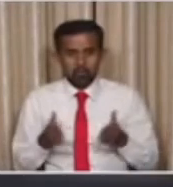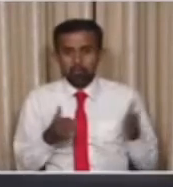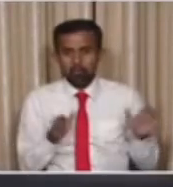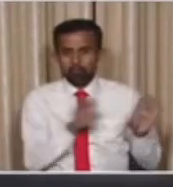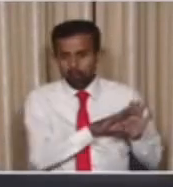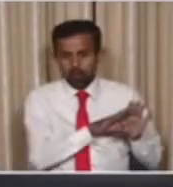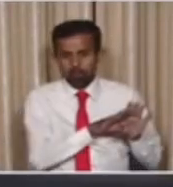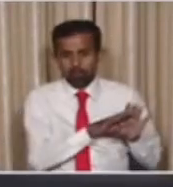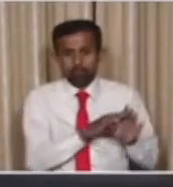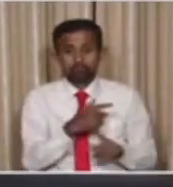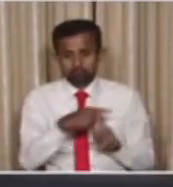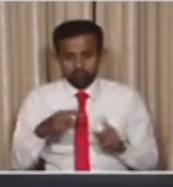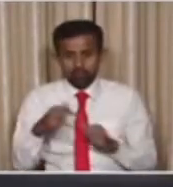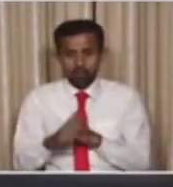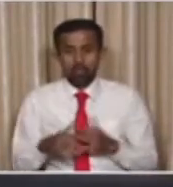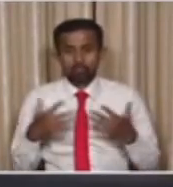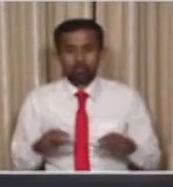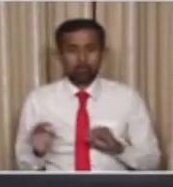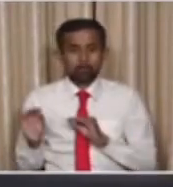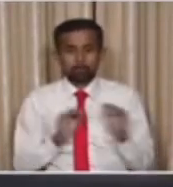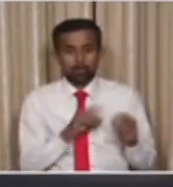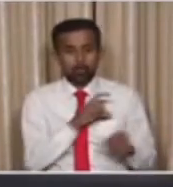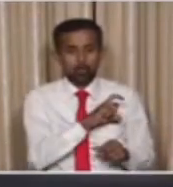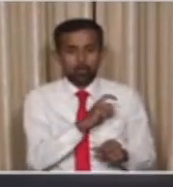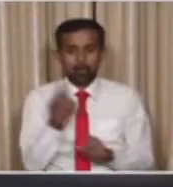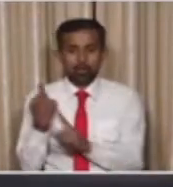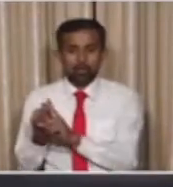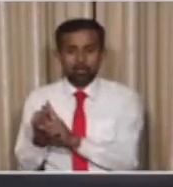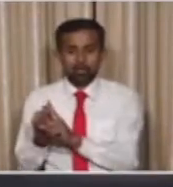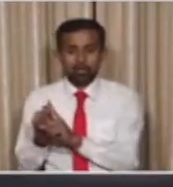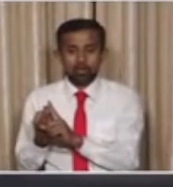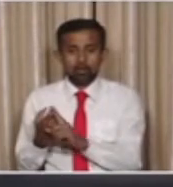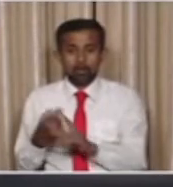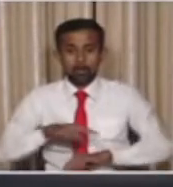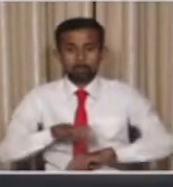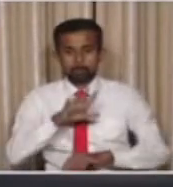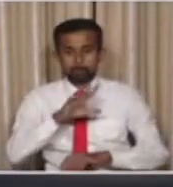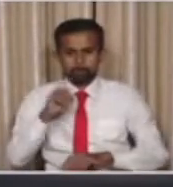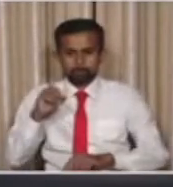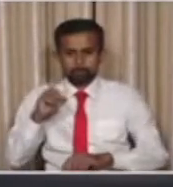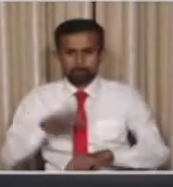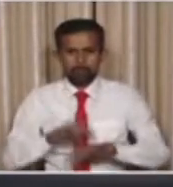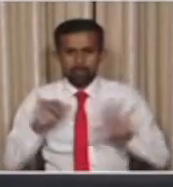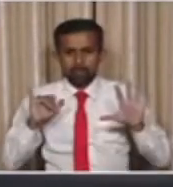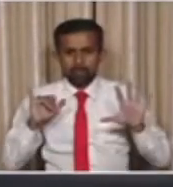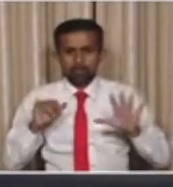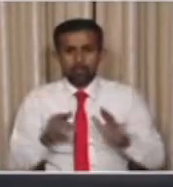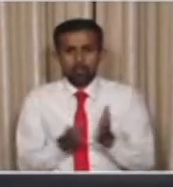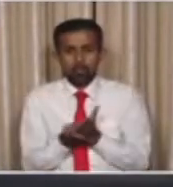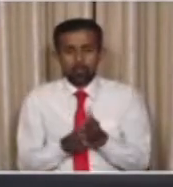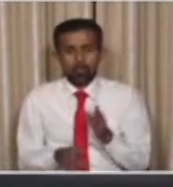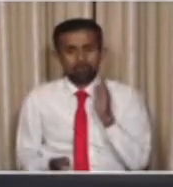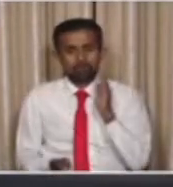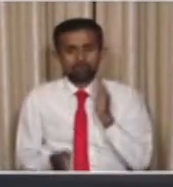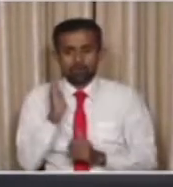වහනවා. ඉතුරු ටිකත් අලුත් වැඩියා කළාට පස්සේ කොළඹ සිට කංකසන්තුරේ දක්වා පැය 5මාරකින් 6කින් යන දුම්රිය මාර්ගයක්